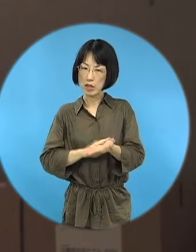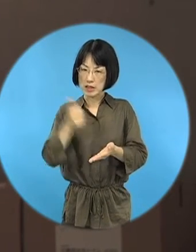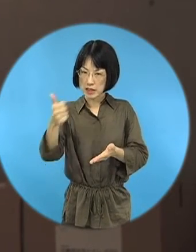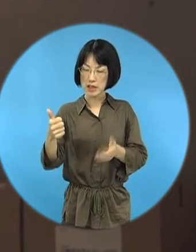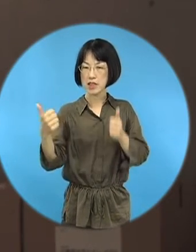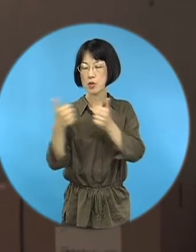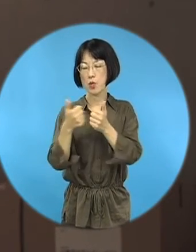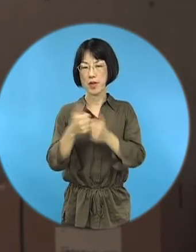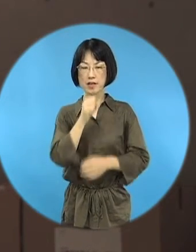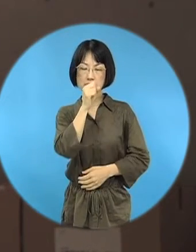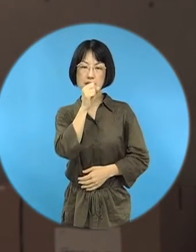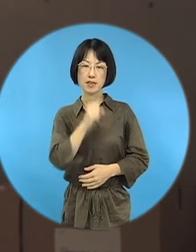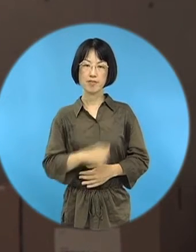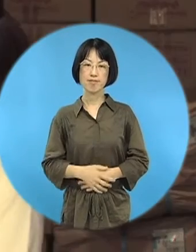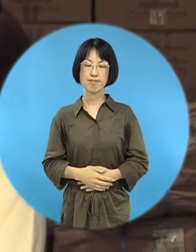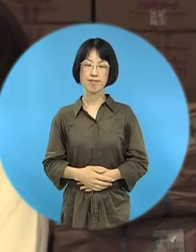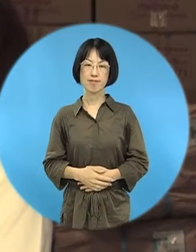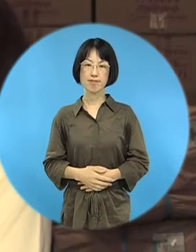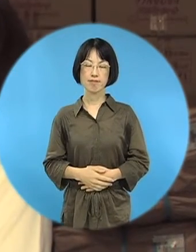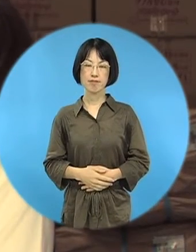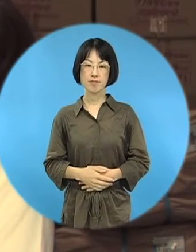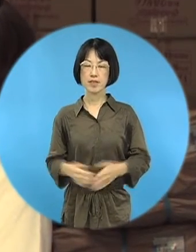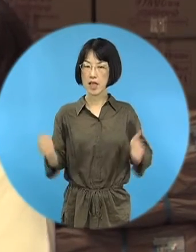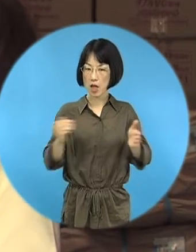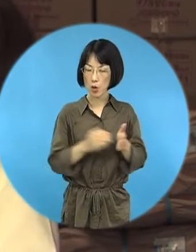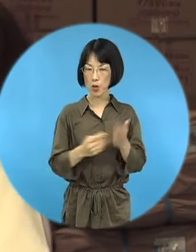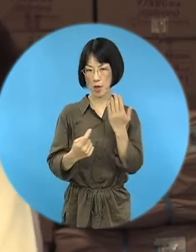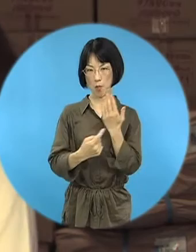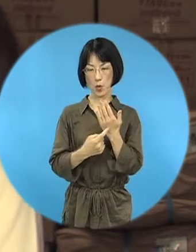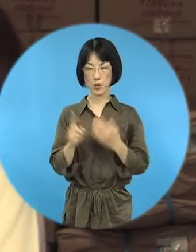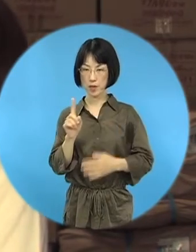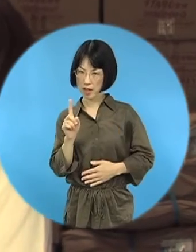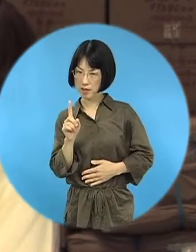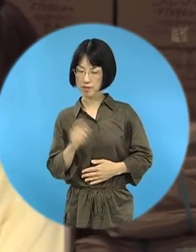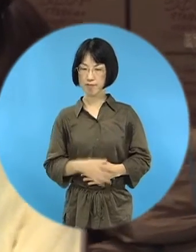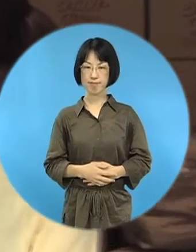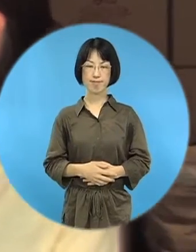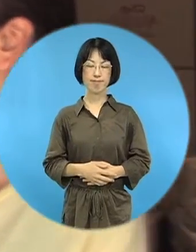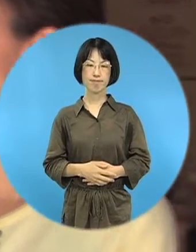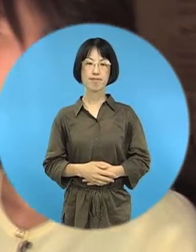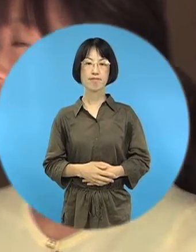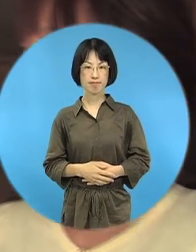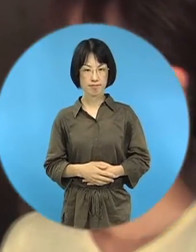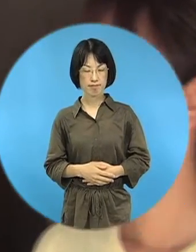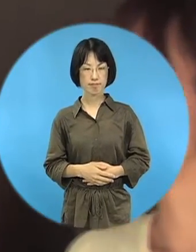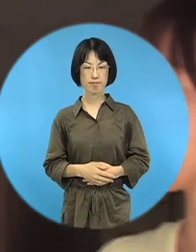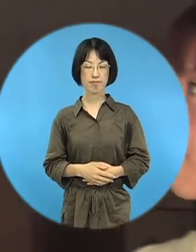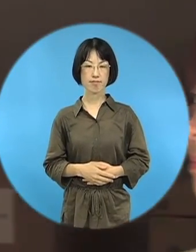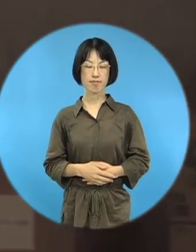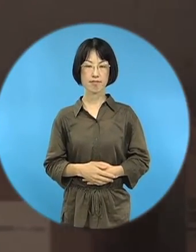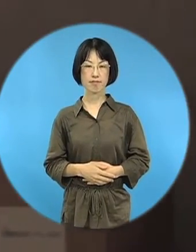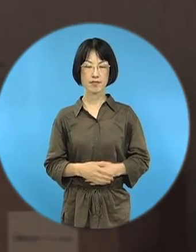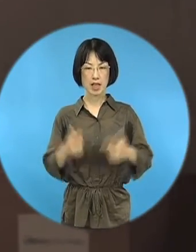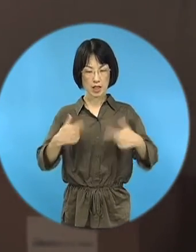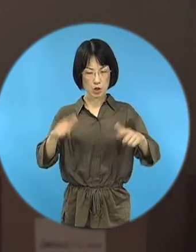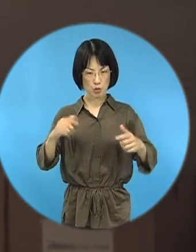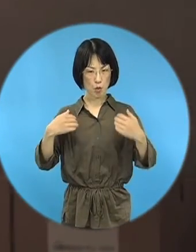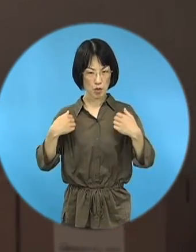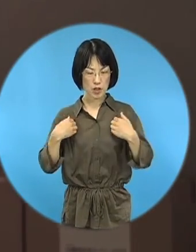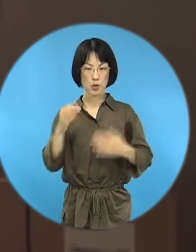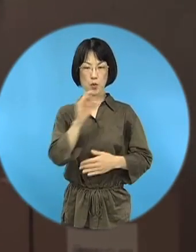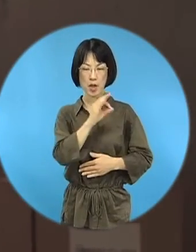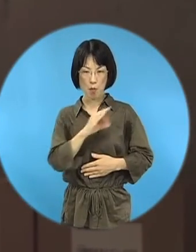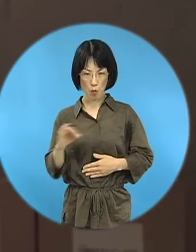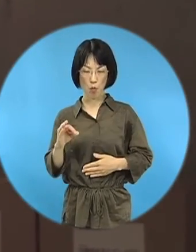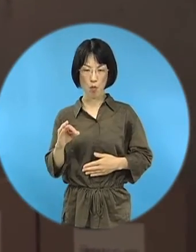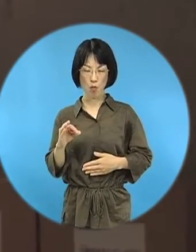伝えておくと良いでしょう。 では最後にポイントを教えてください。 はい、普段必要となるもの